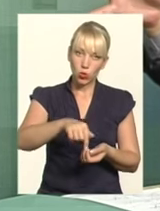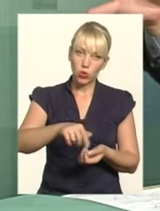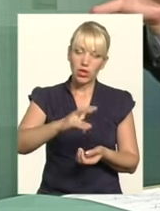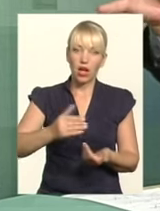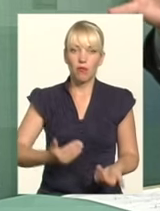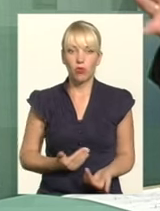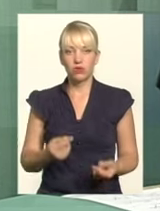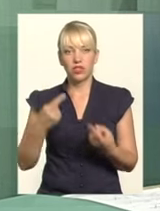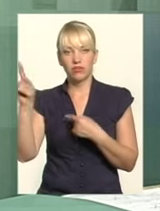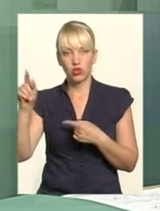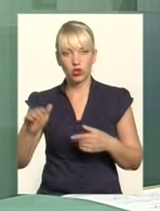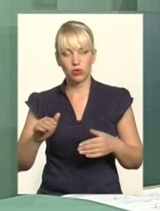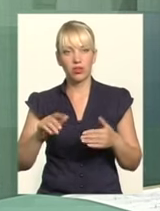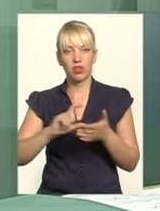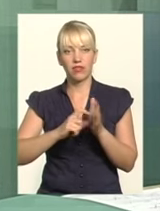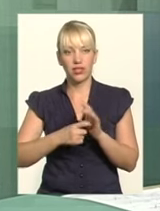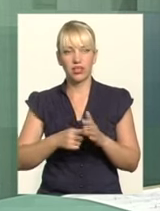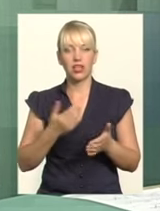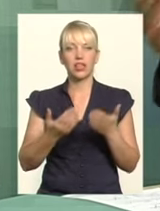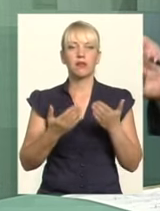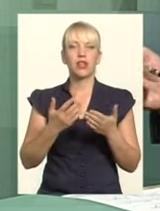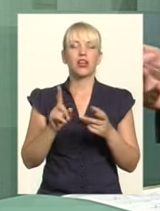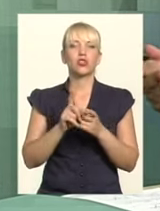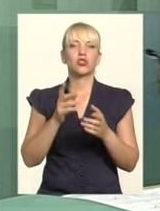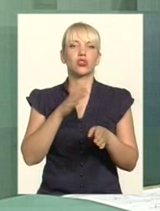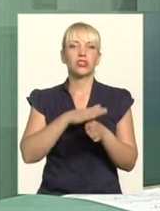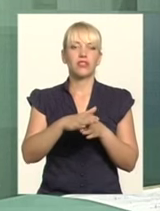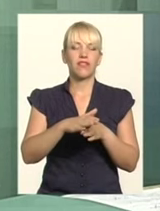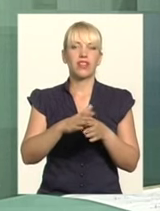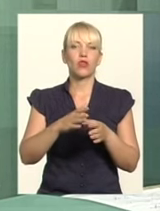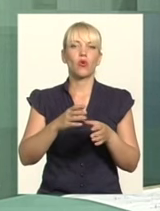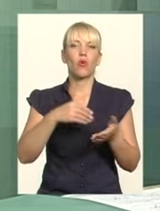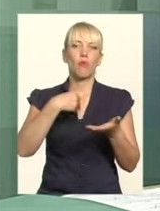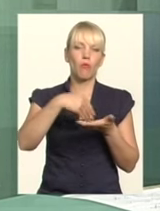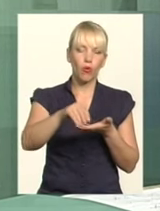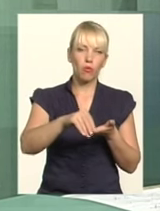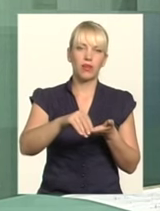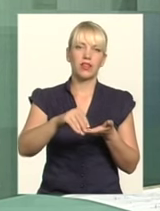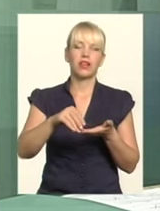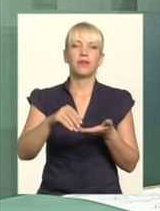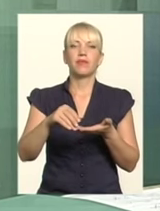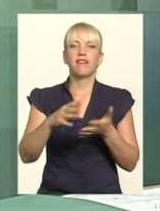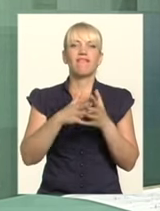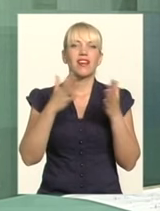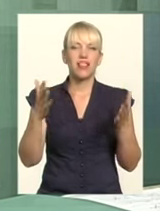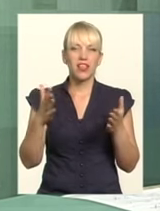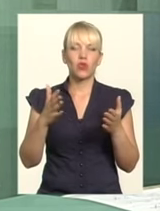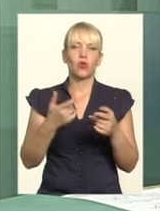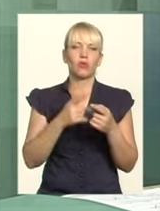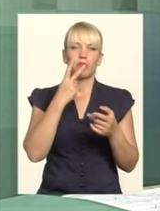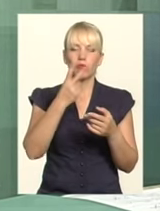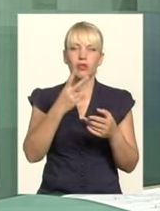іншому місті. Тобто це, наприклад, якщо здійснили велику покупку, не получається, але комісія, враховуючи ситуацію в сім'ї, складну